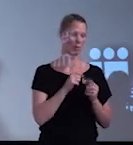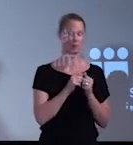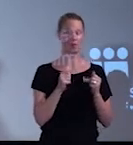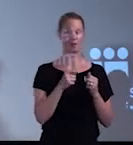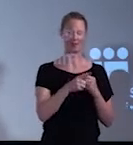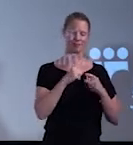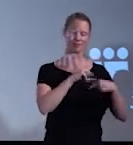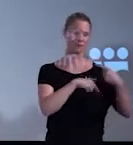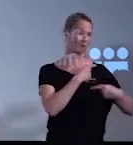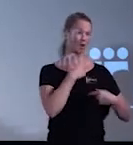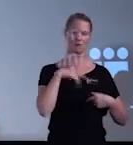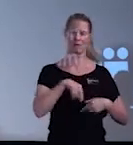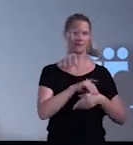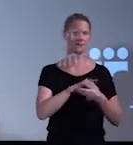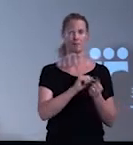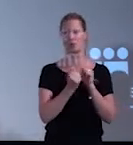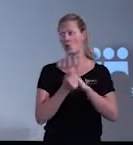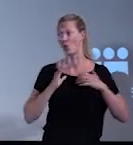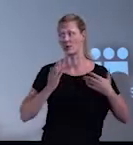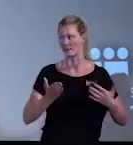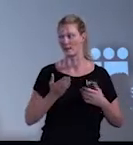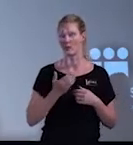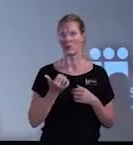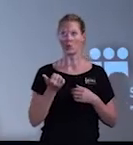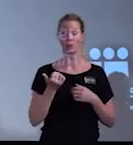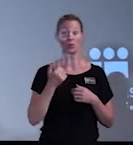den traditionen har vi inte i svensk politik. Nej. Och det är nog en